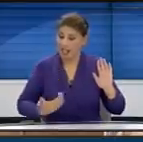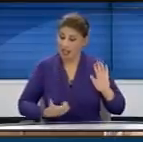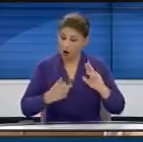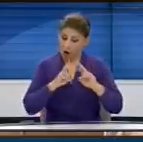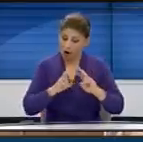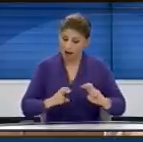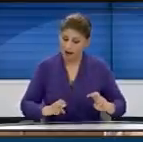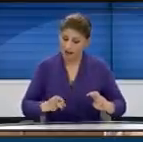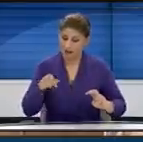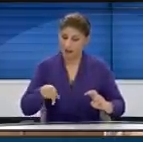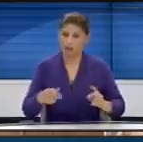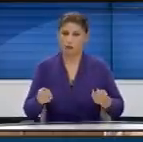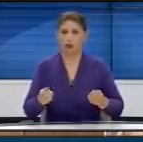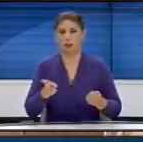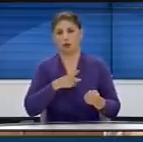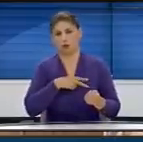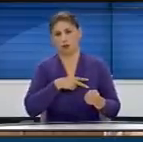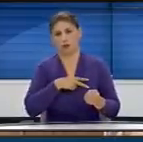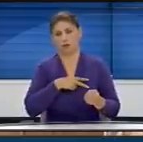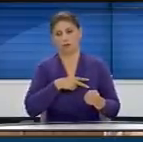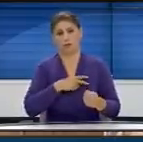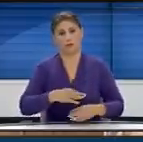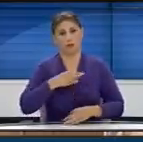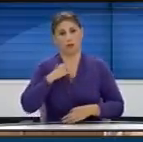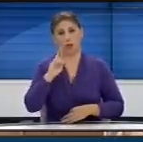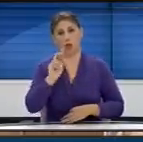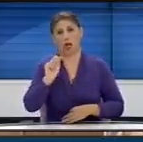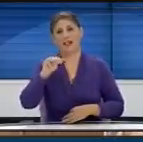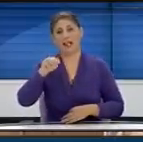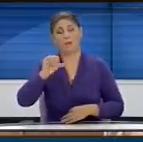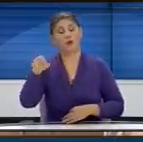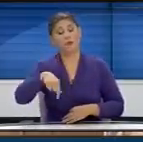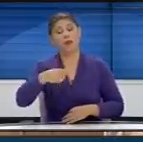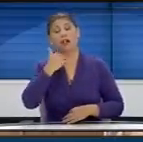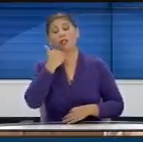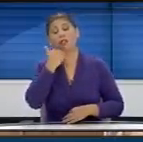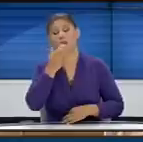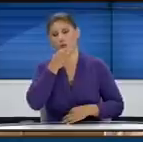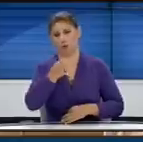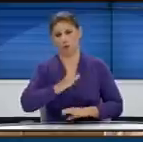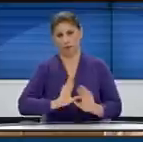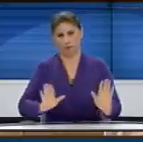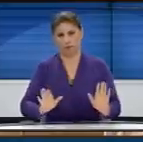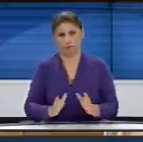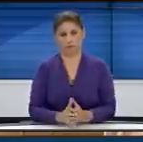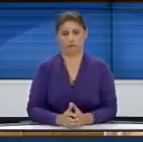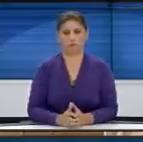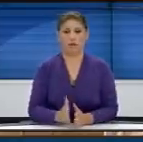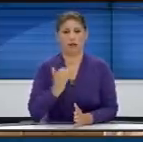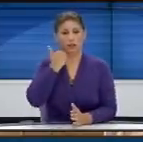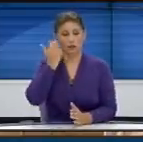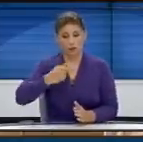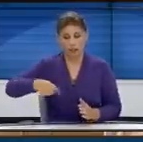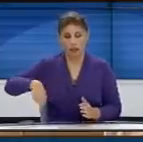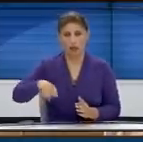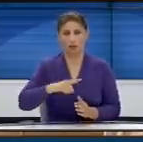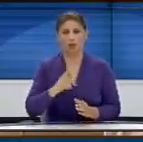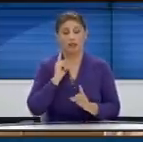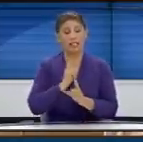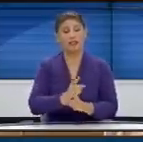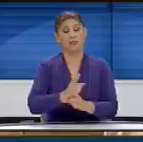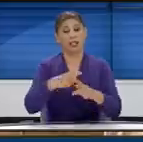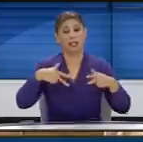ελέγξει και αυτό έγινε σωστά. Ο κύριος Ράμος σήμερα δεν μπορεί να το πει αυτό. Και είναι ντροπή αυτό. Είναι ντροπή για όλους μας και ιδίως για την